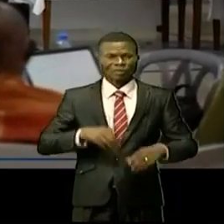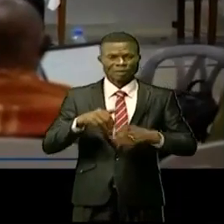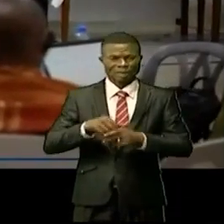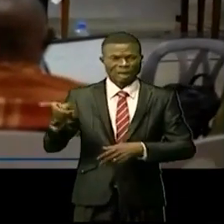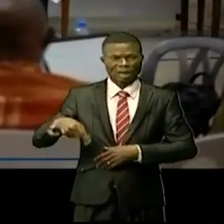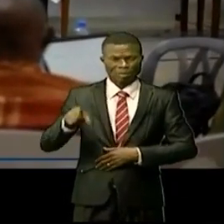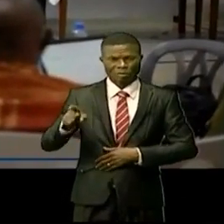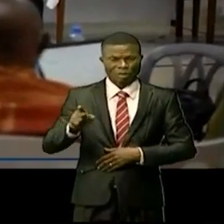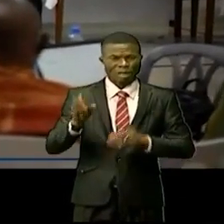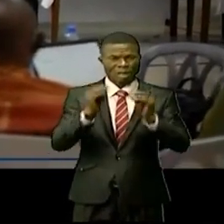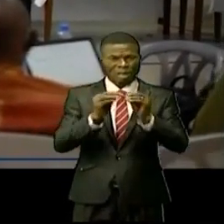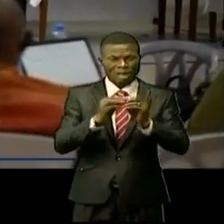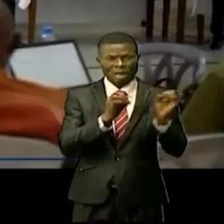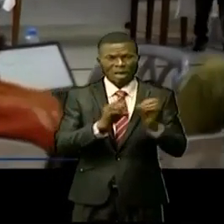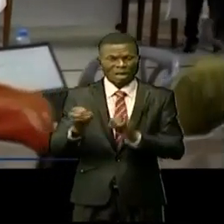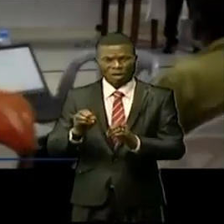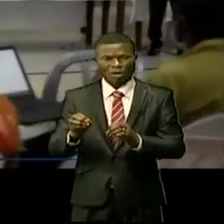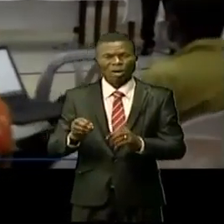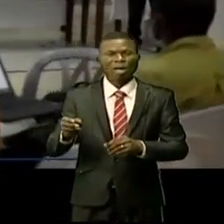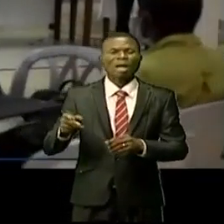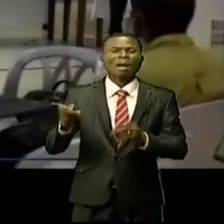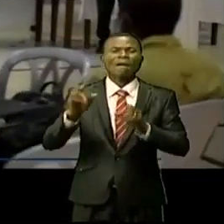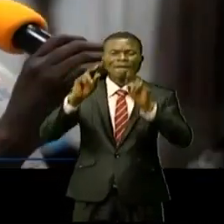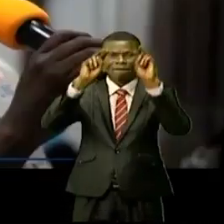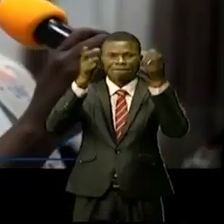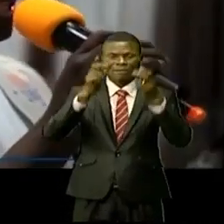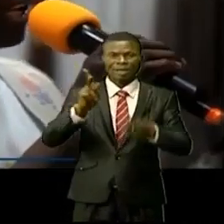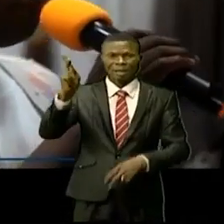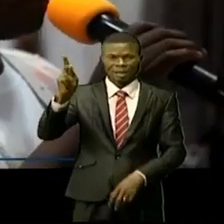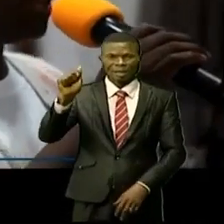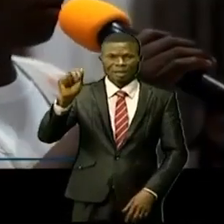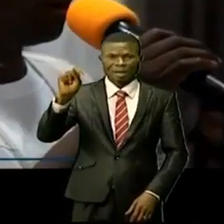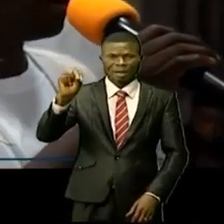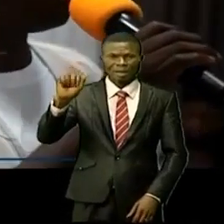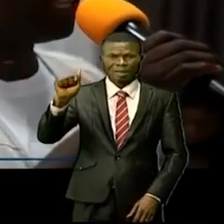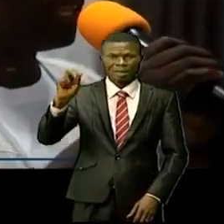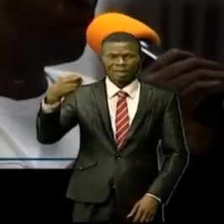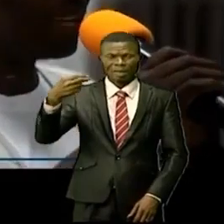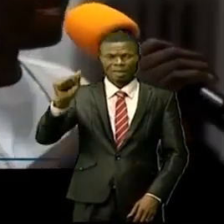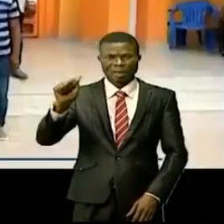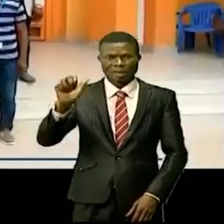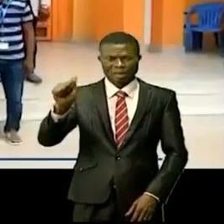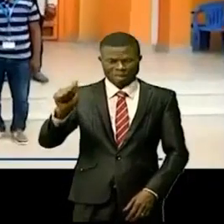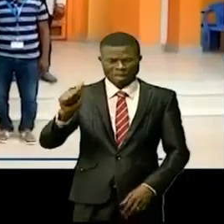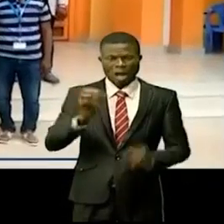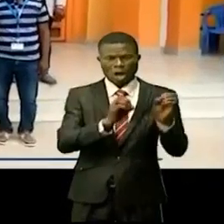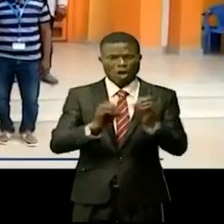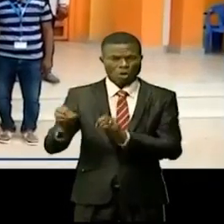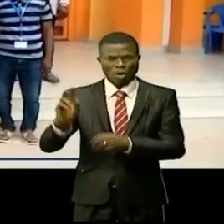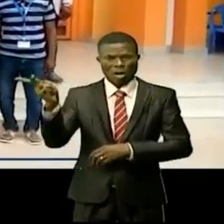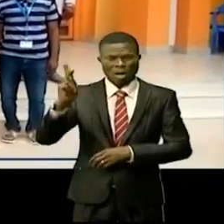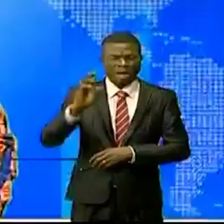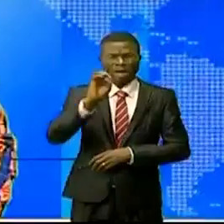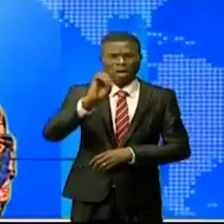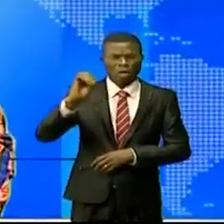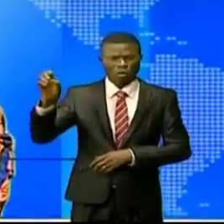atelier organisé à Kananga intervient après que les assises similaires aient été organisées au Kasaï